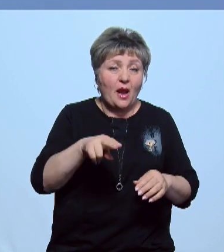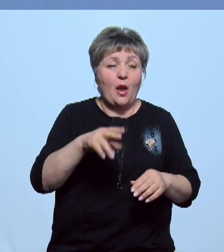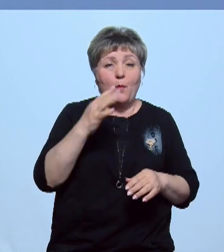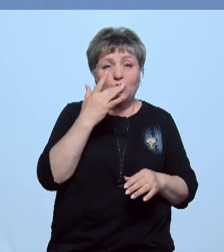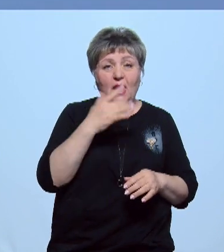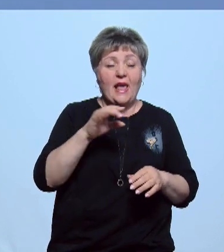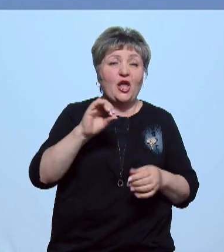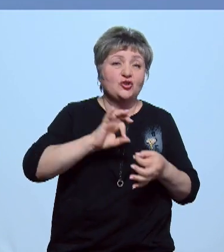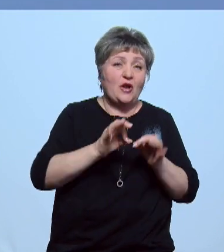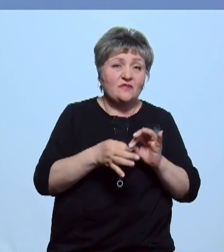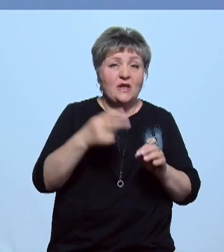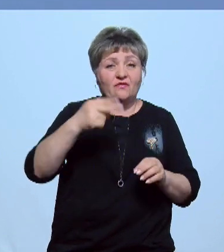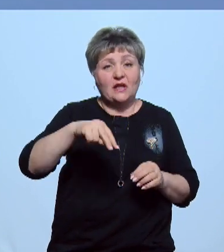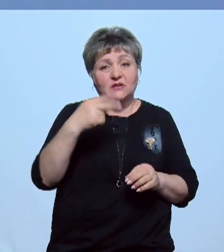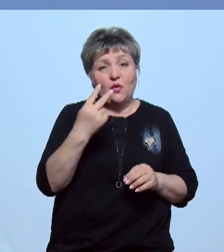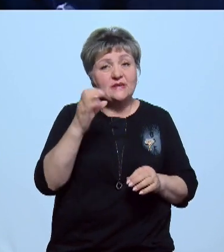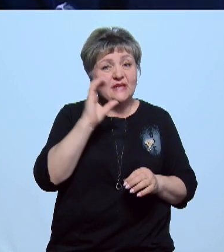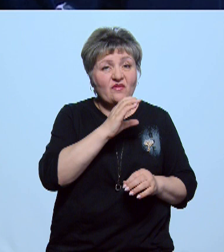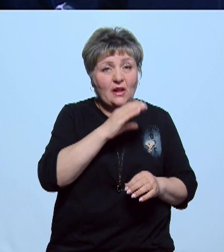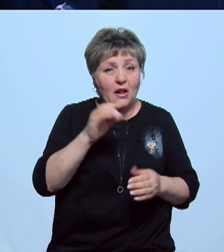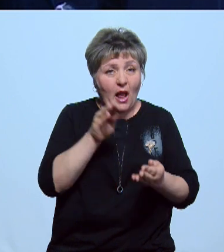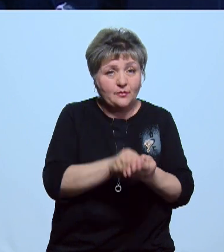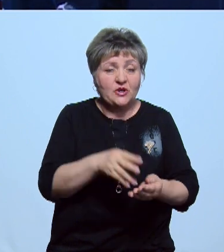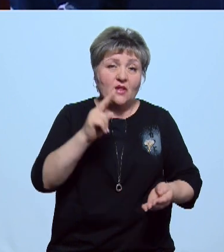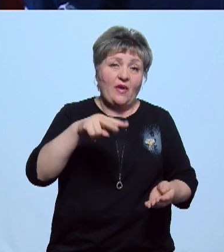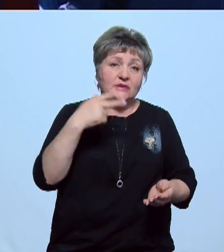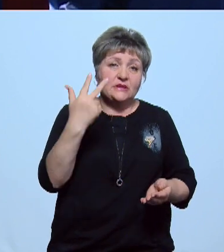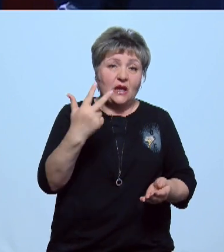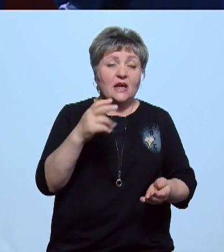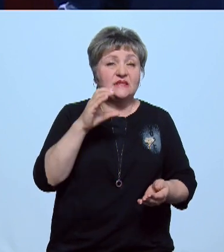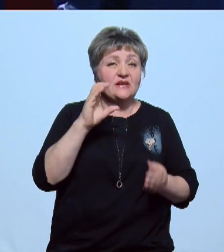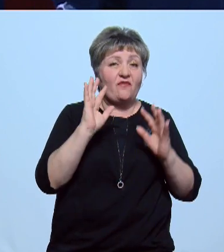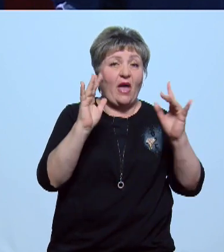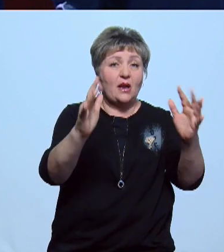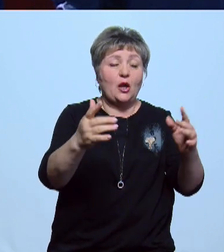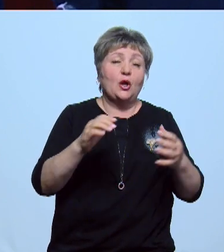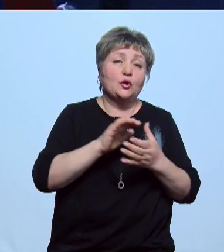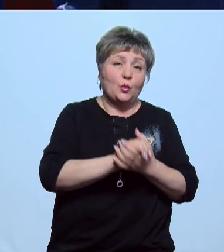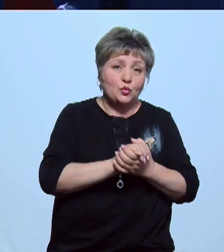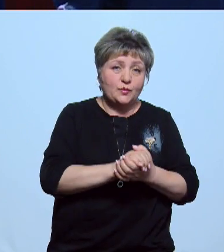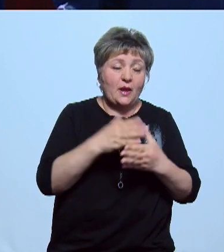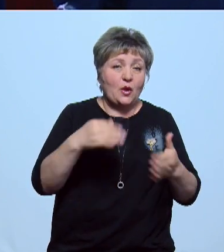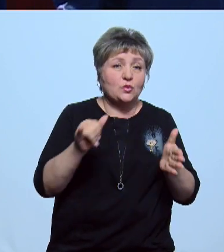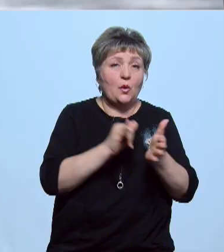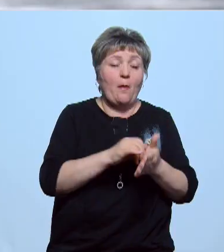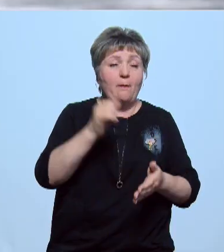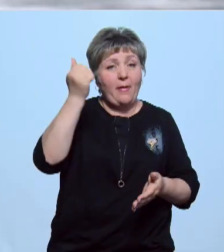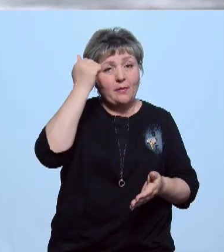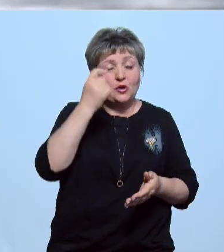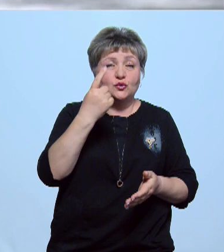музее Ижевска, 22 на Северном кладбище, а 23 в сквере у кинотеатра «Дружба», где установлен памятник в